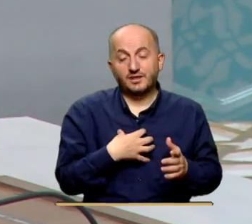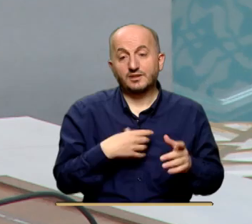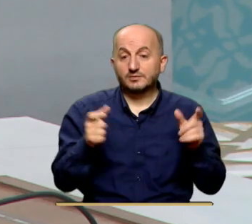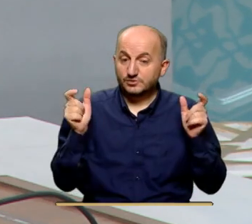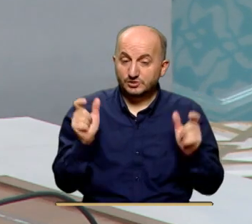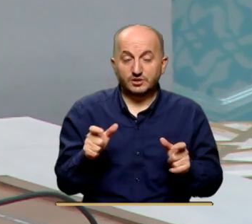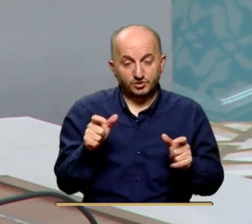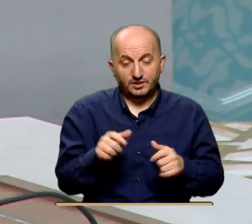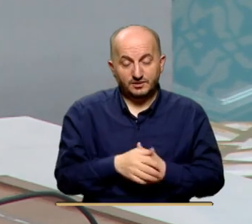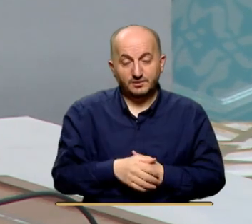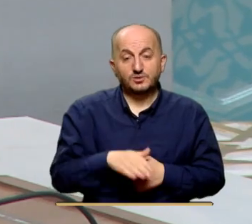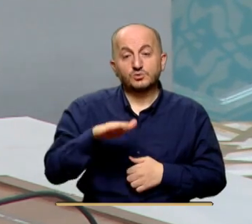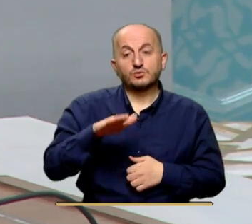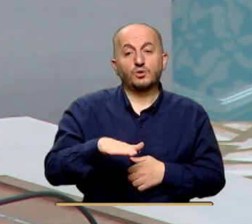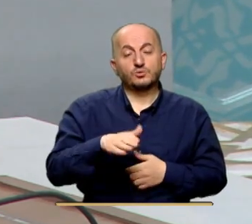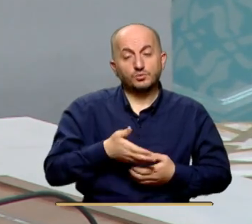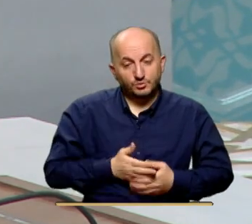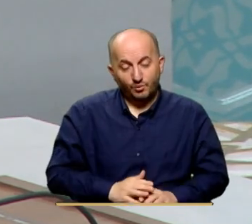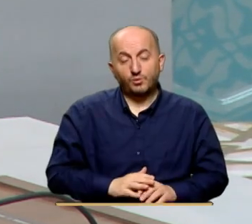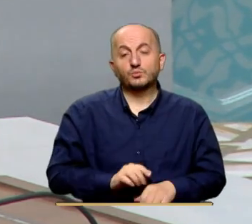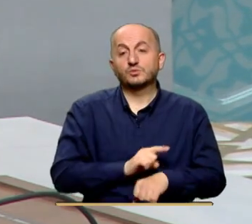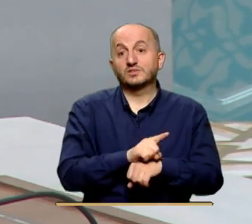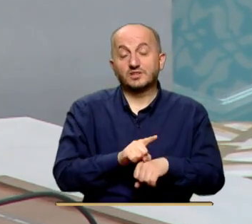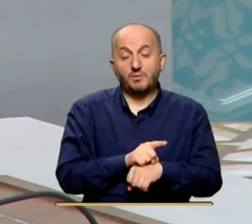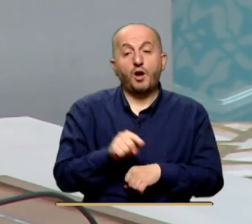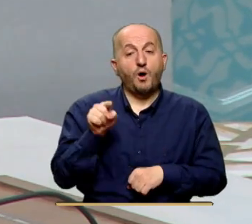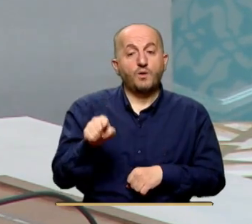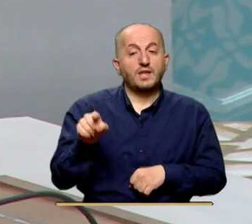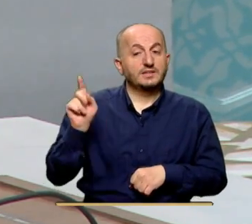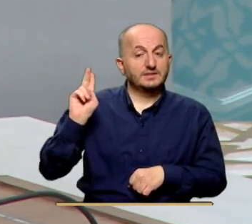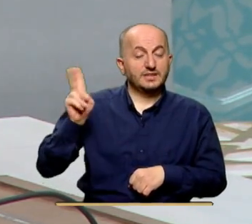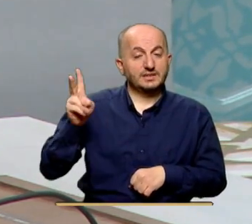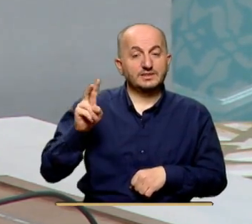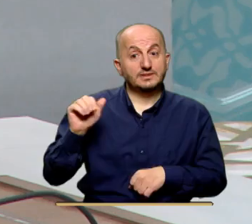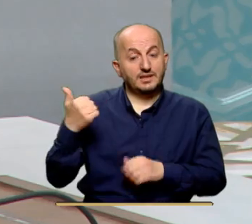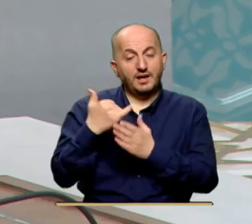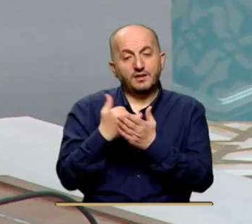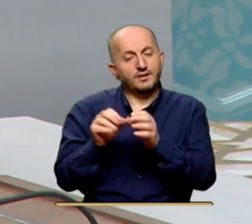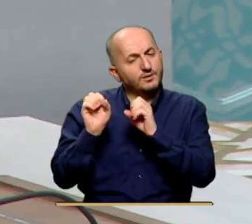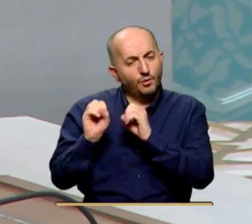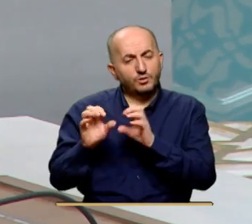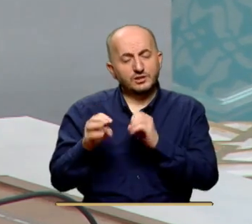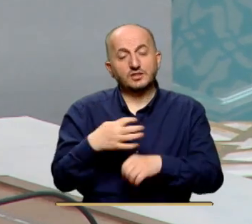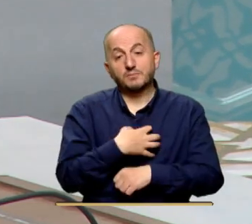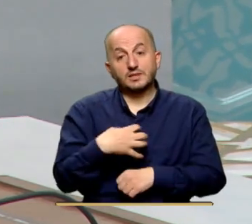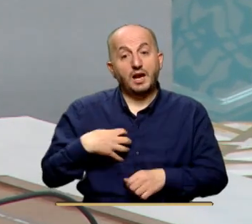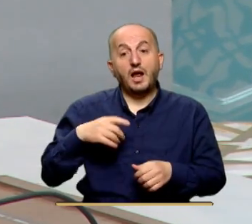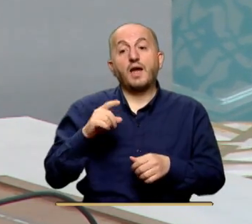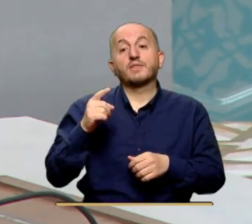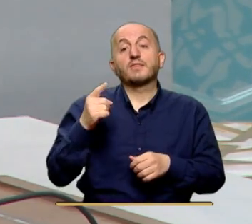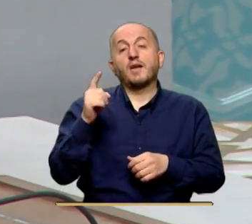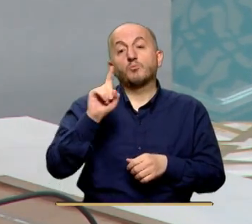çıkacak çocuğun olduğu zaman ona senin değerlerini öğretecek bir anne adayı